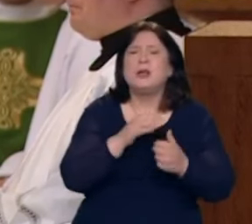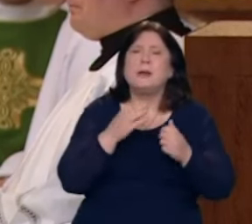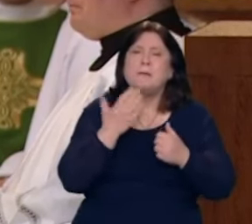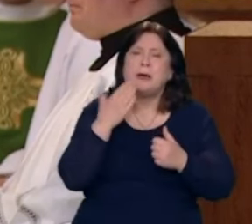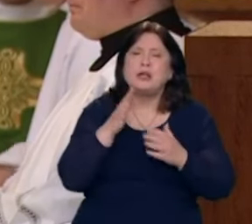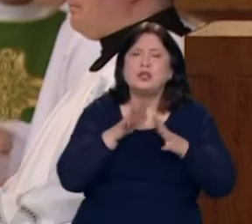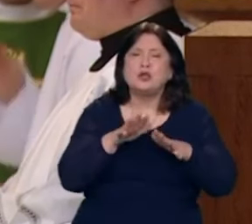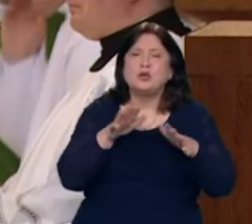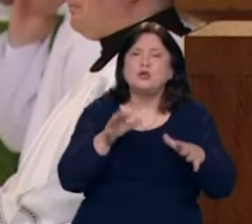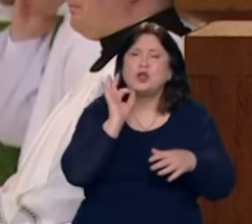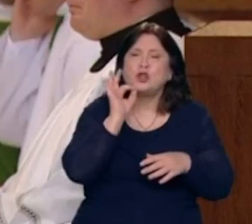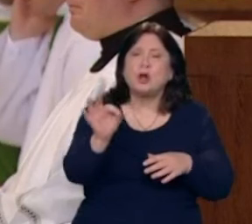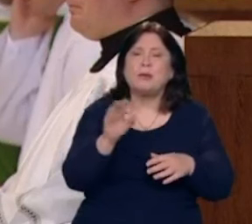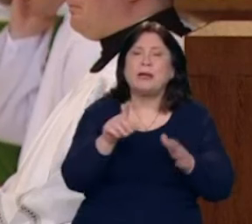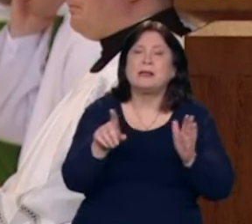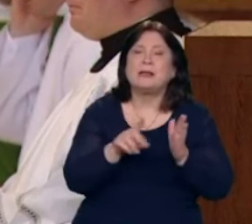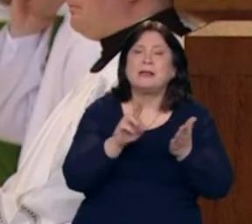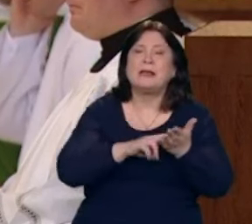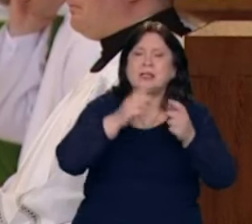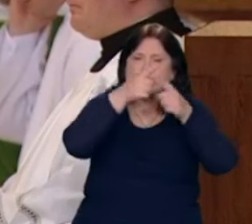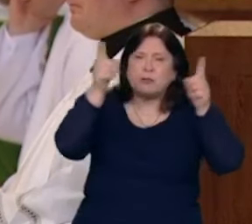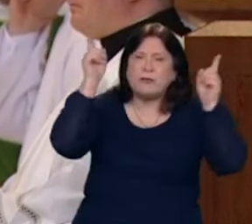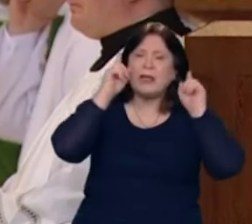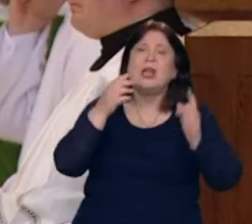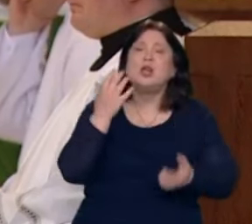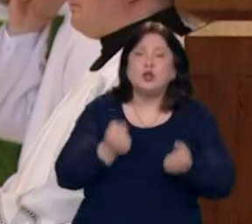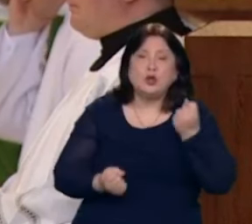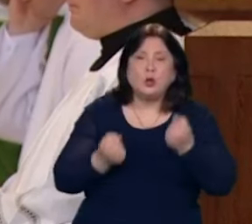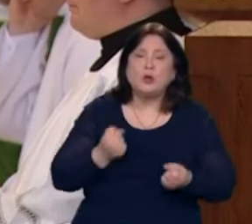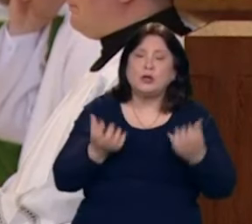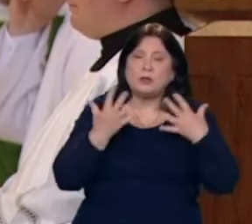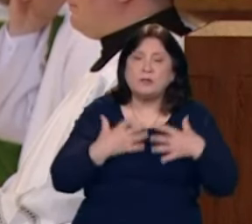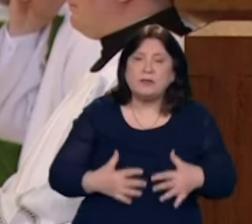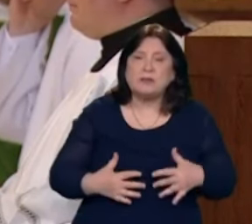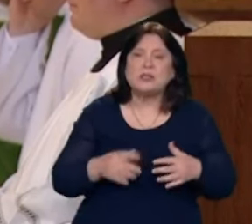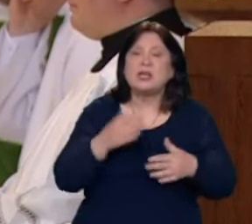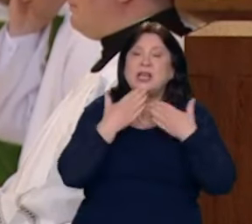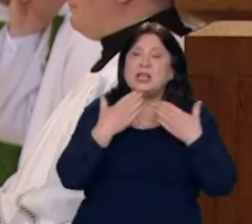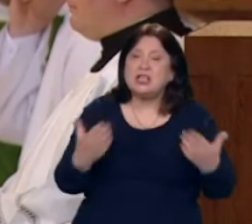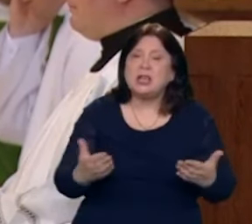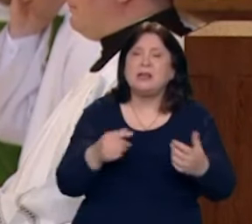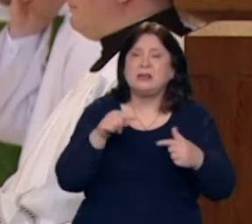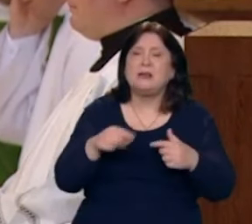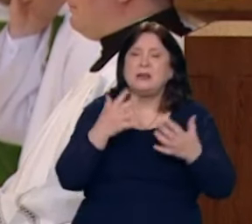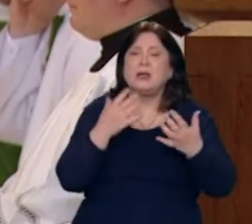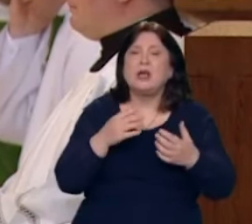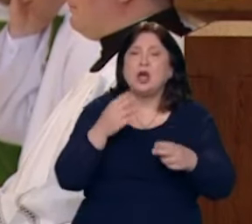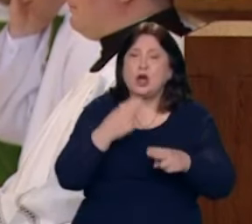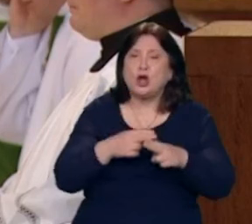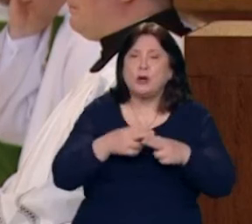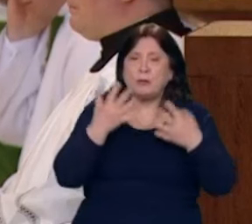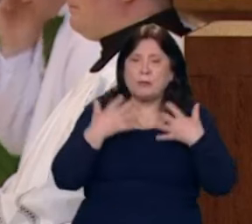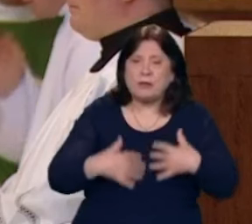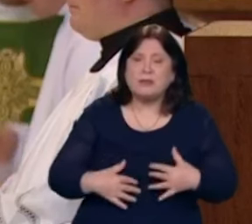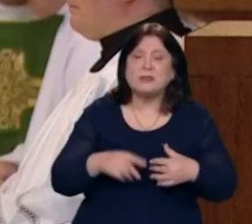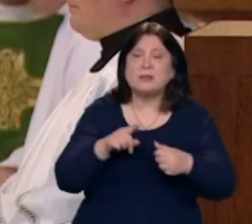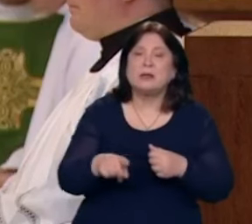Słowacji mimo tak wielu trudności fizycznych a może dzięki nim